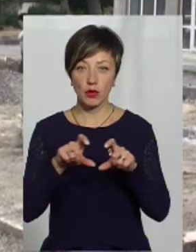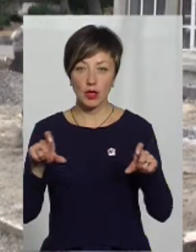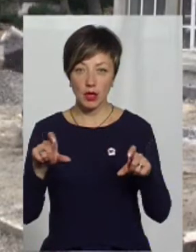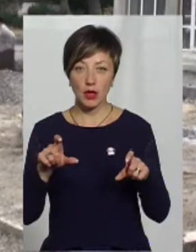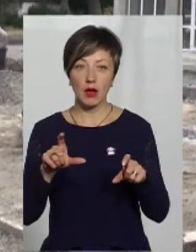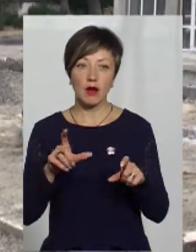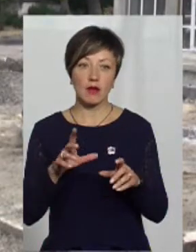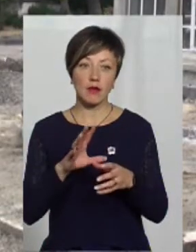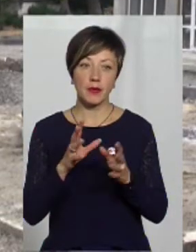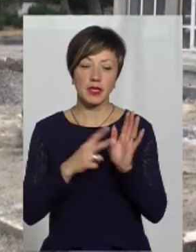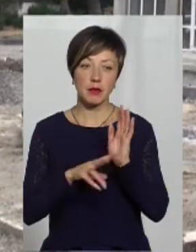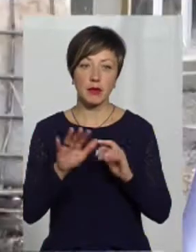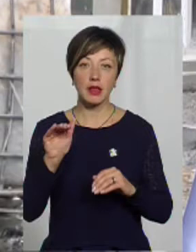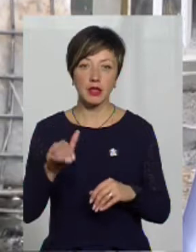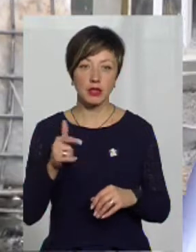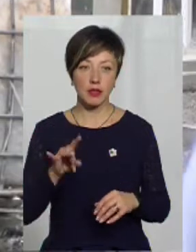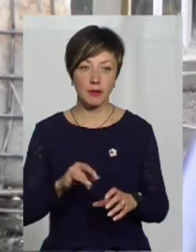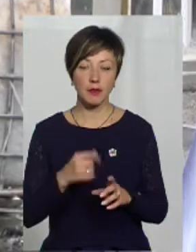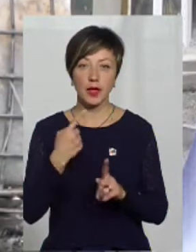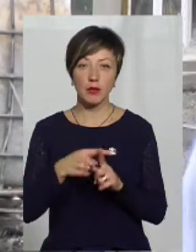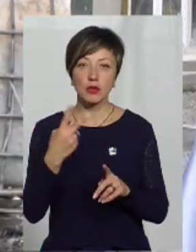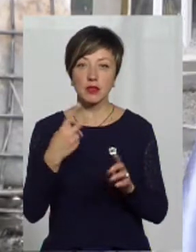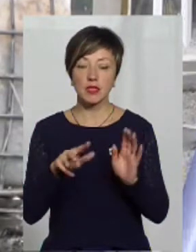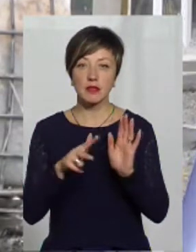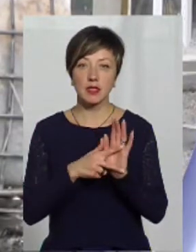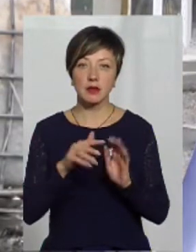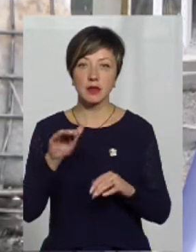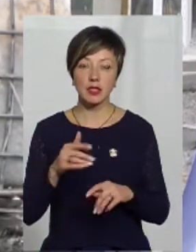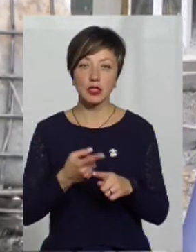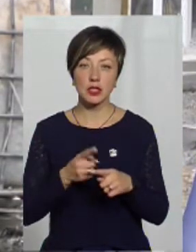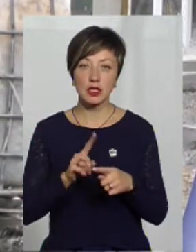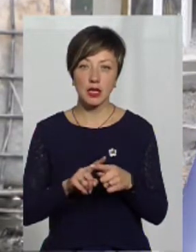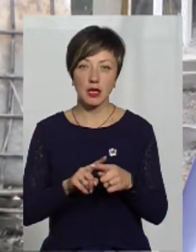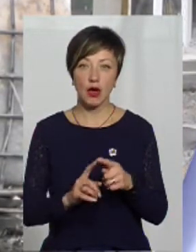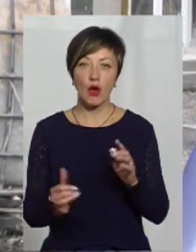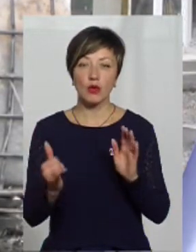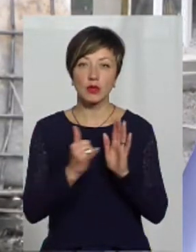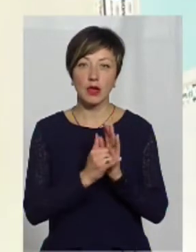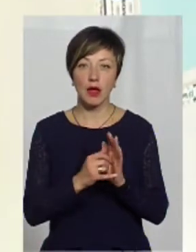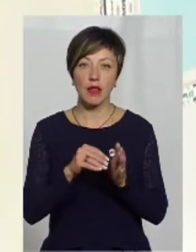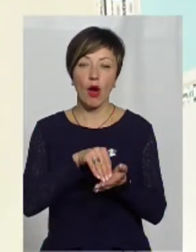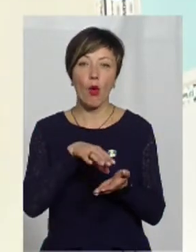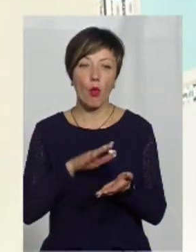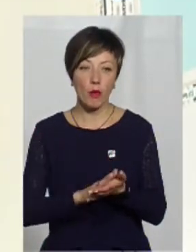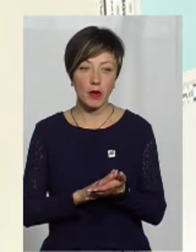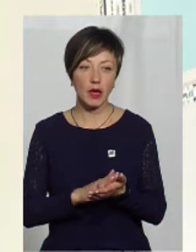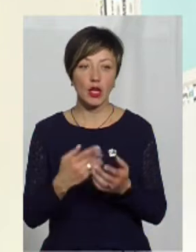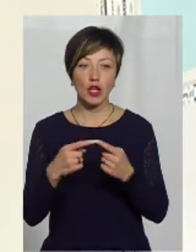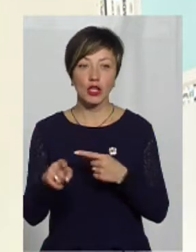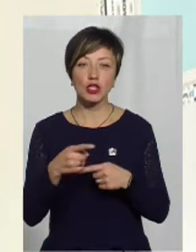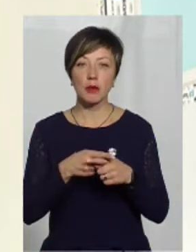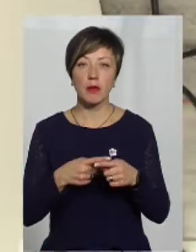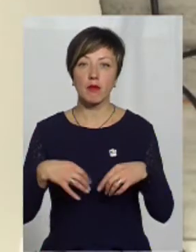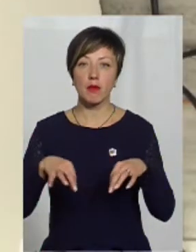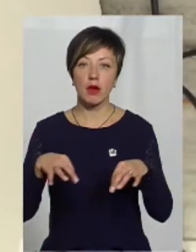обійдеться громаді у 75 тисяч гривень. Плюс 28 тисяч гривень – це постановка на його на облік. Інші півмільйона на нове